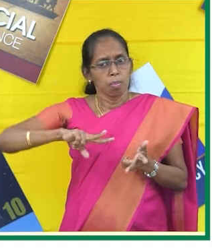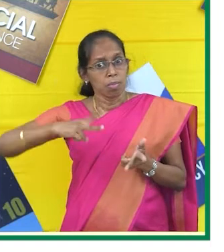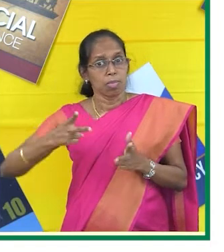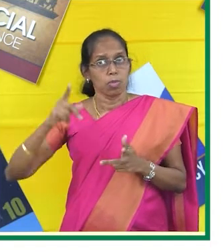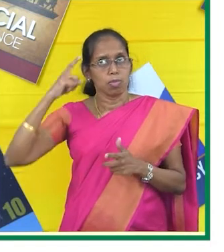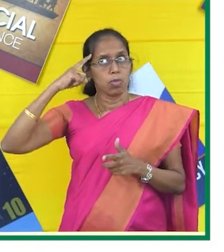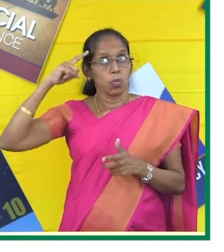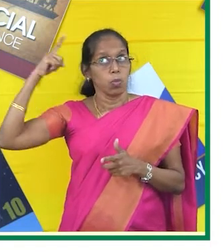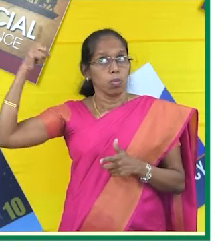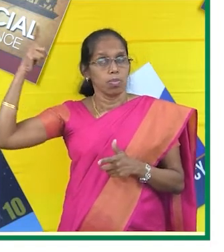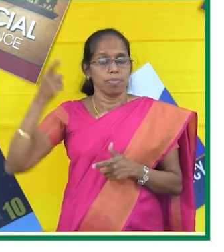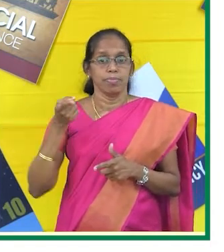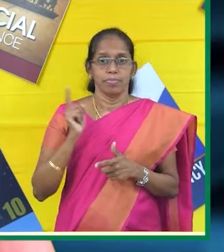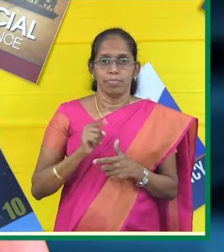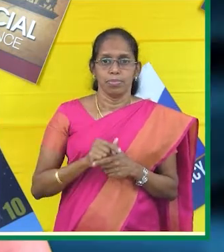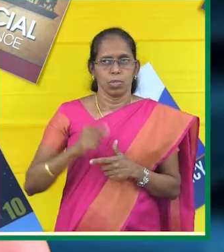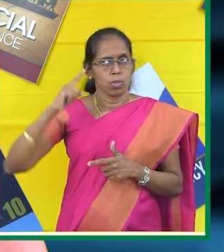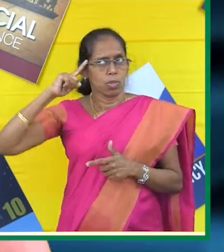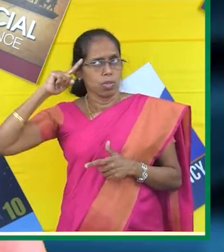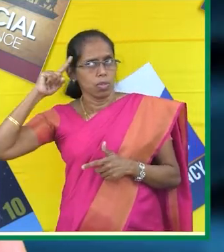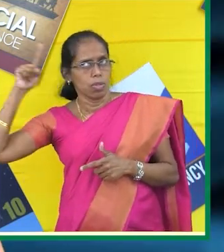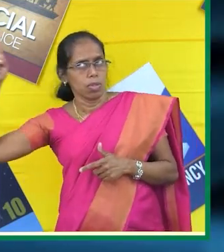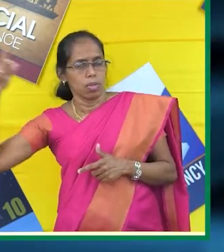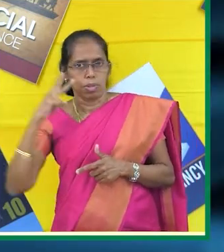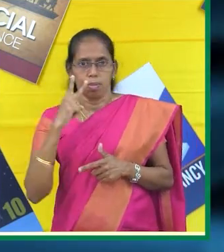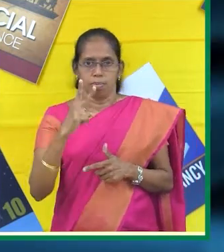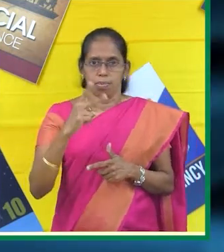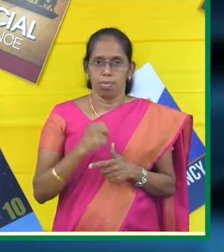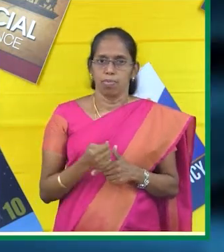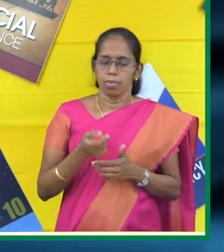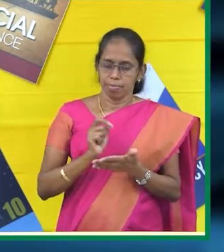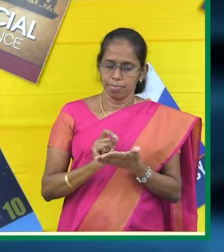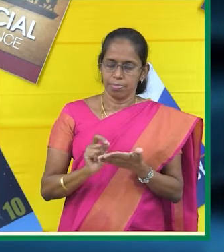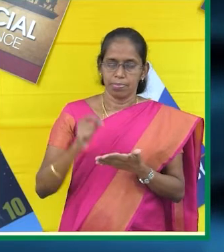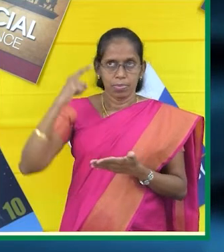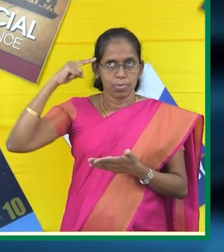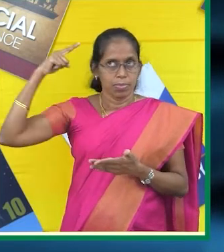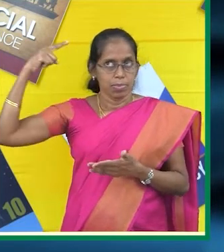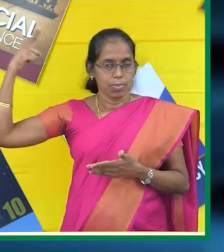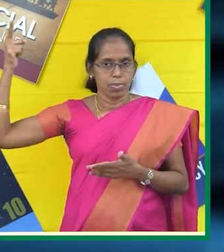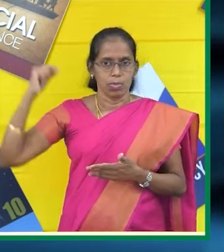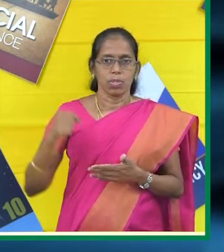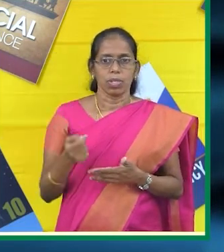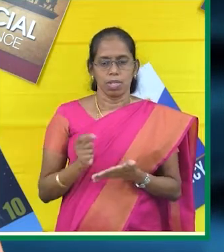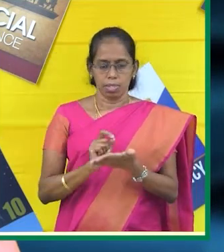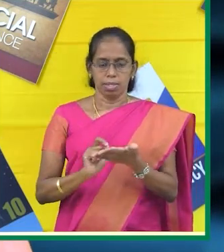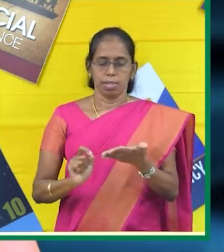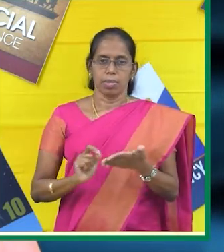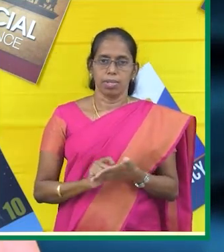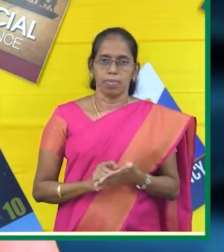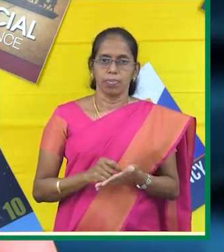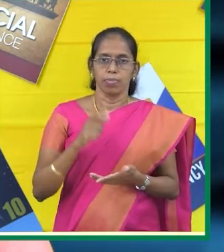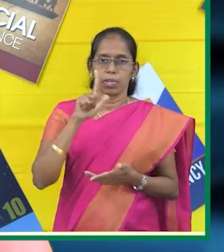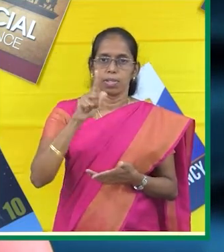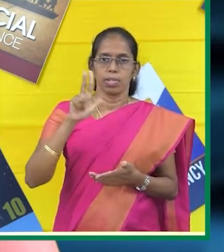2889 எப்படி இருக்கும் என்கிற ஒரு தொலைநோக்கு பார்வையிலே அவர் தன்னுடைய சிந்தனை ஓட்டங்களிலே இதை